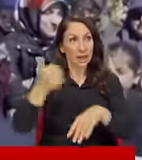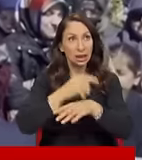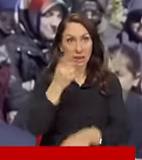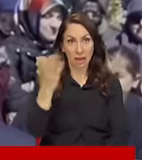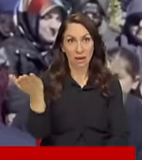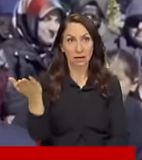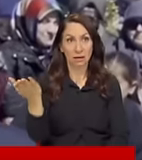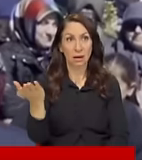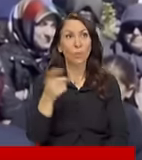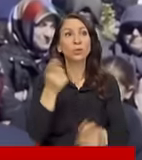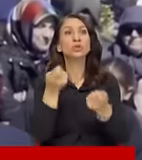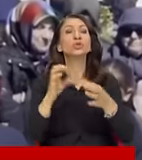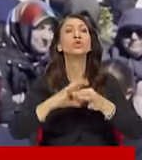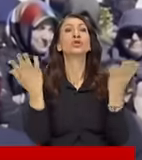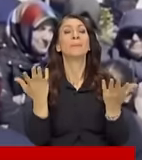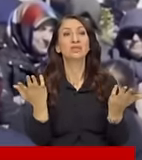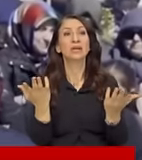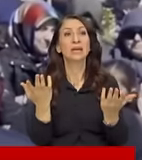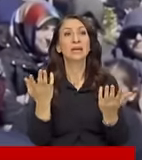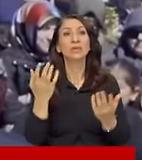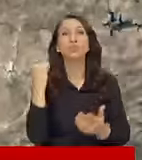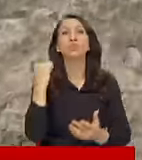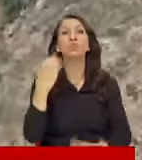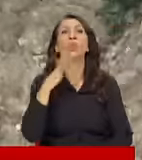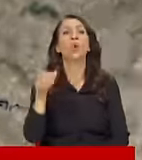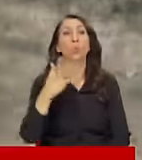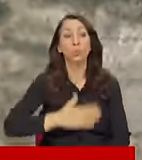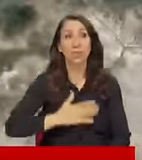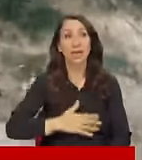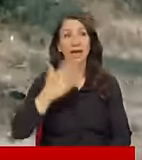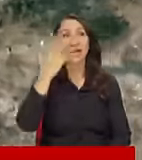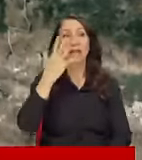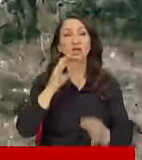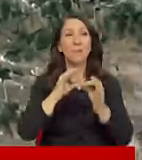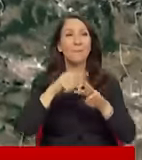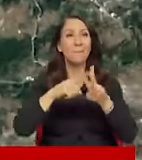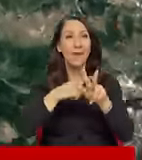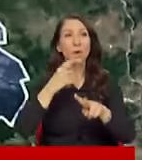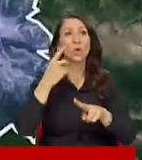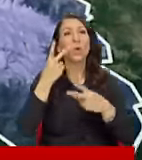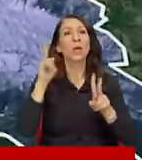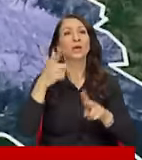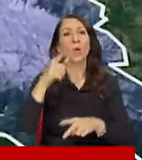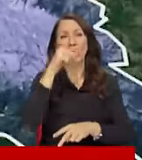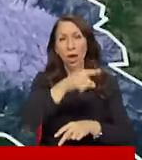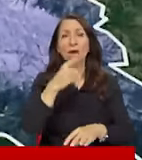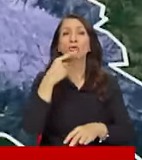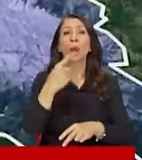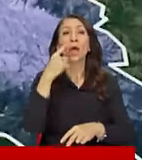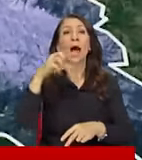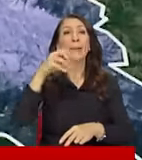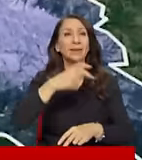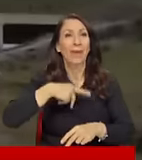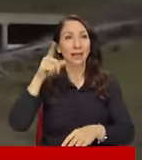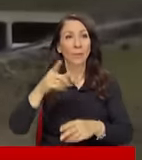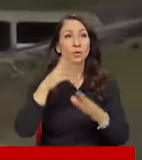iktidarsınız ama bu işi çözebilecek dirayetiniz yok. Bursa'nın Karacabey ilçesine bağlı Hürriyet Köyü'nde iddiaya göre AK Partili